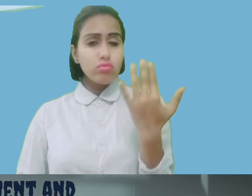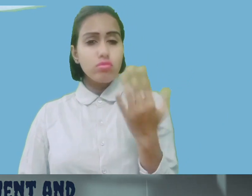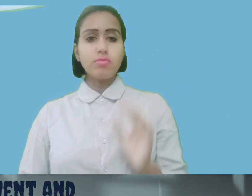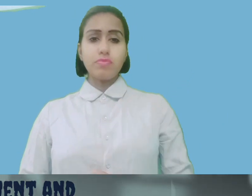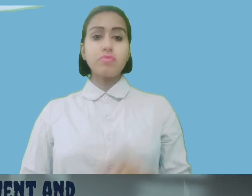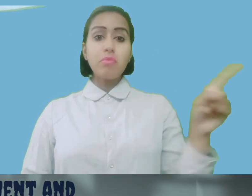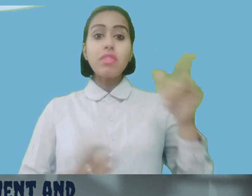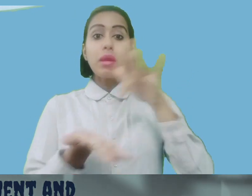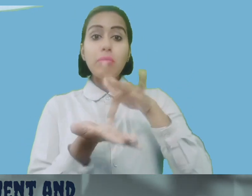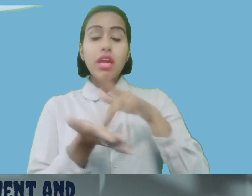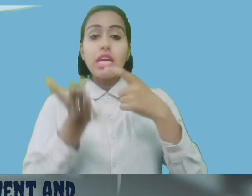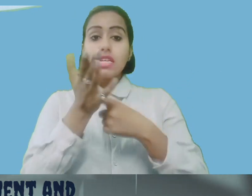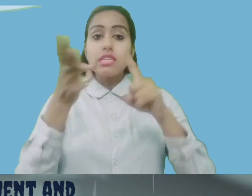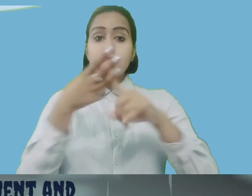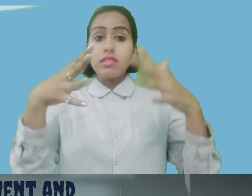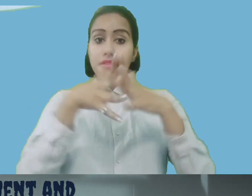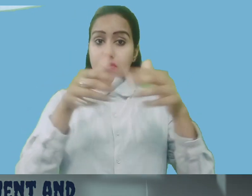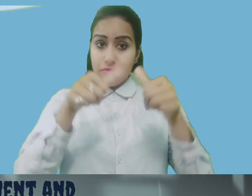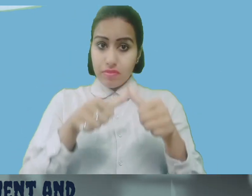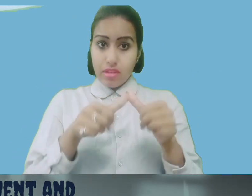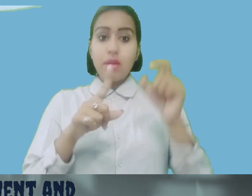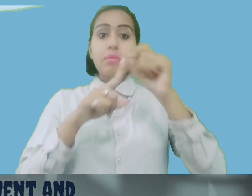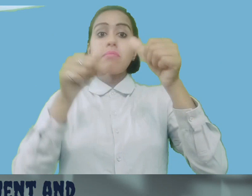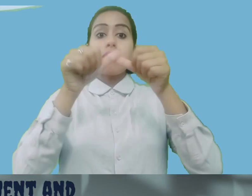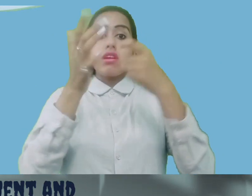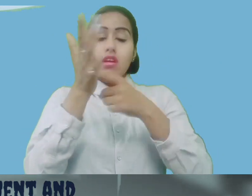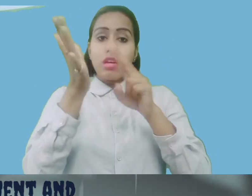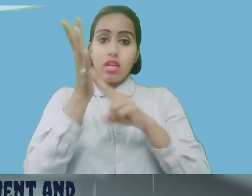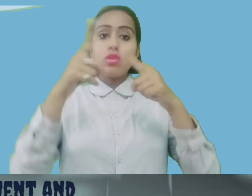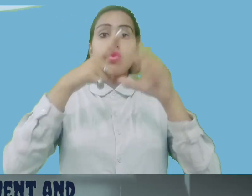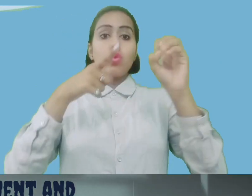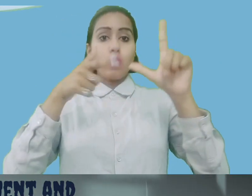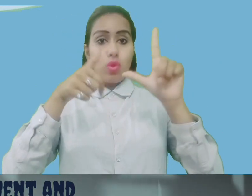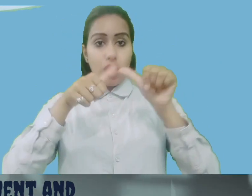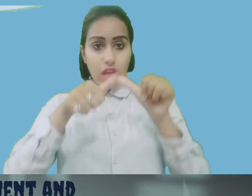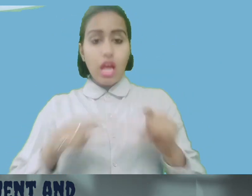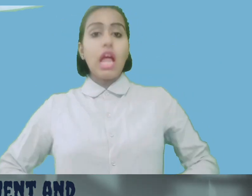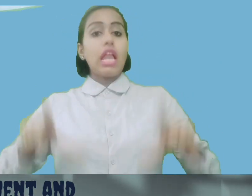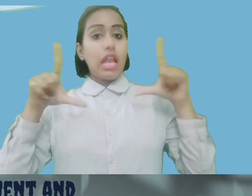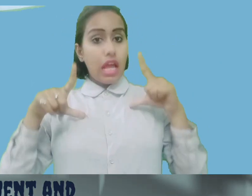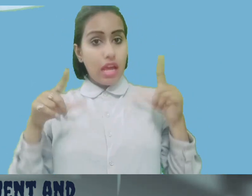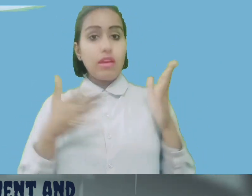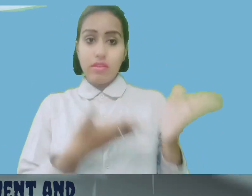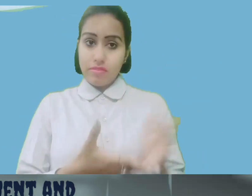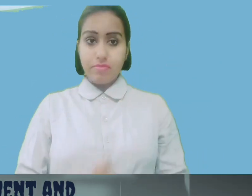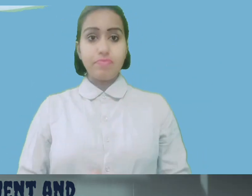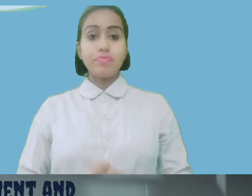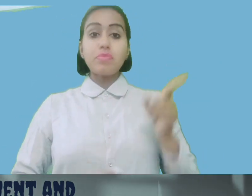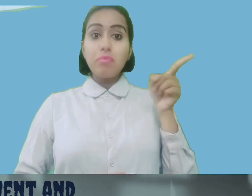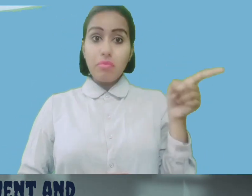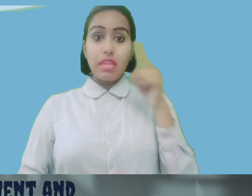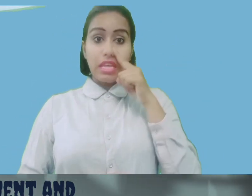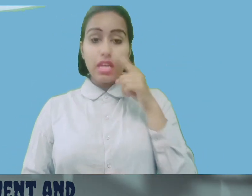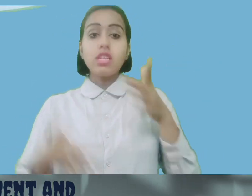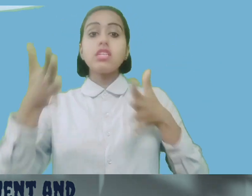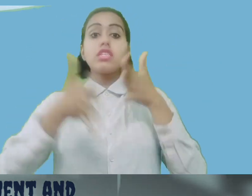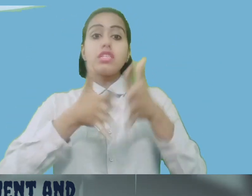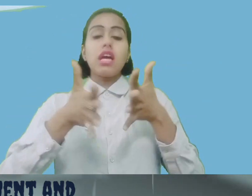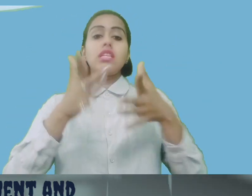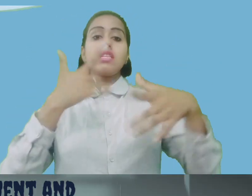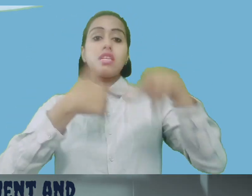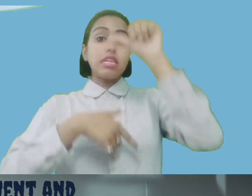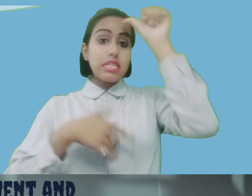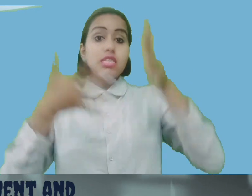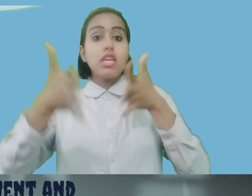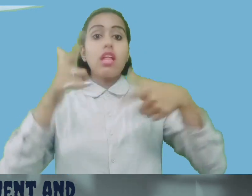और इन्होंने भारतीय सांकेतिक भाषा से डिप्लोमा किया है। और अगर हम कहें तो ये संभाग की